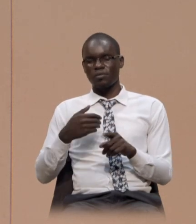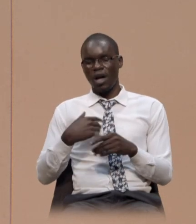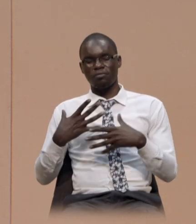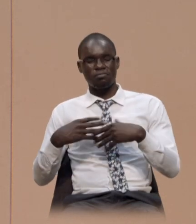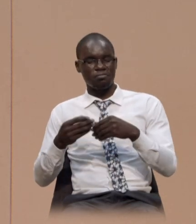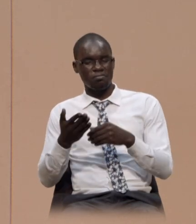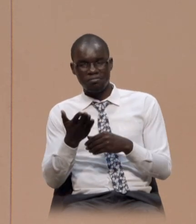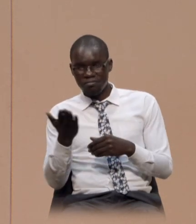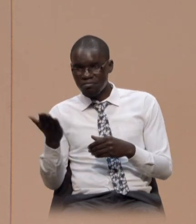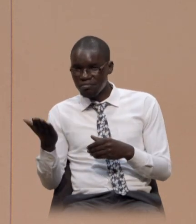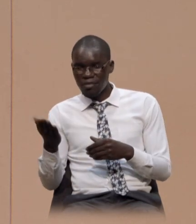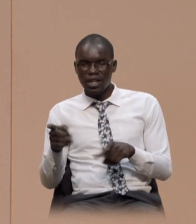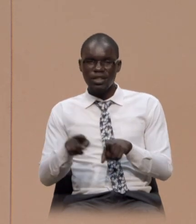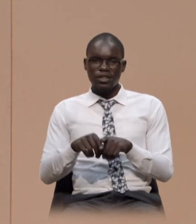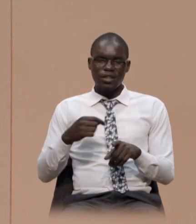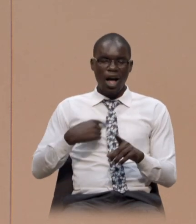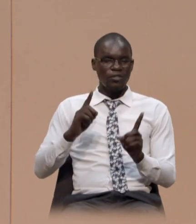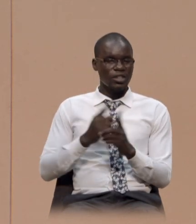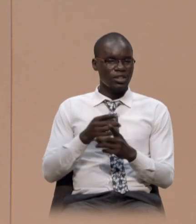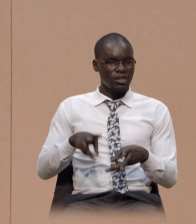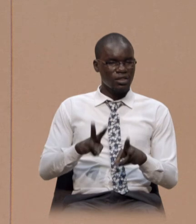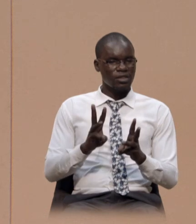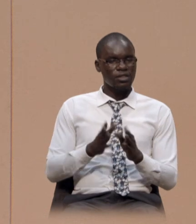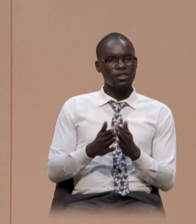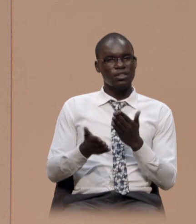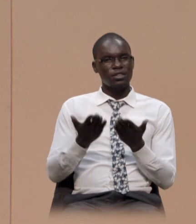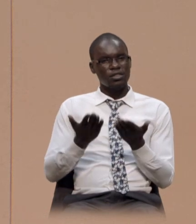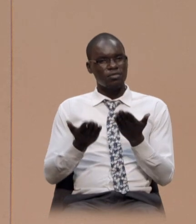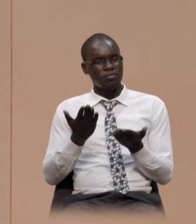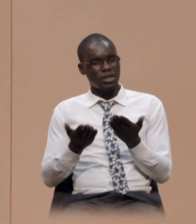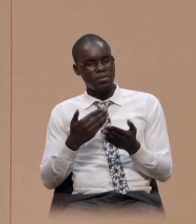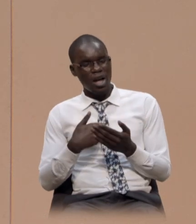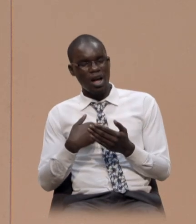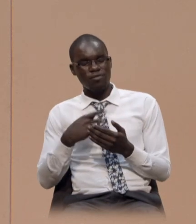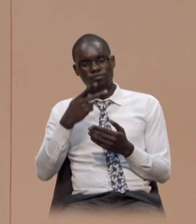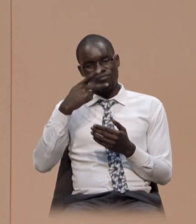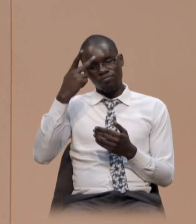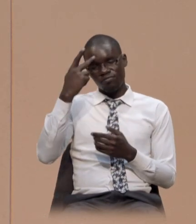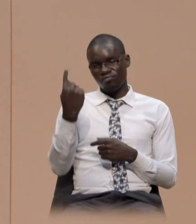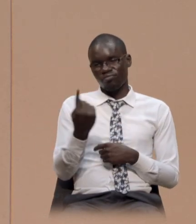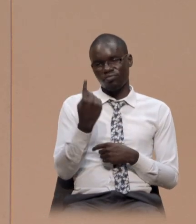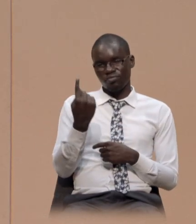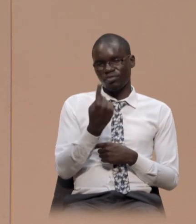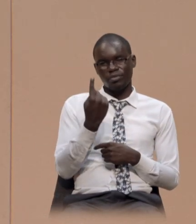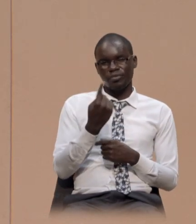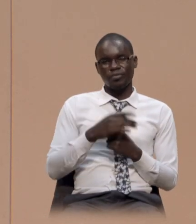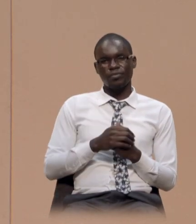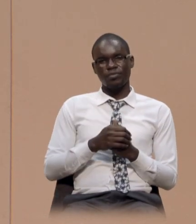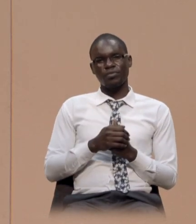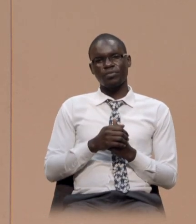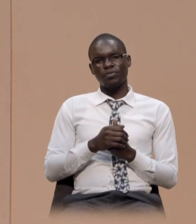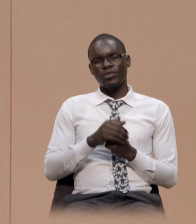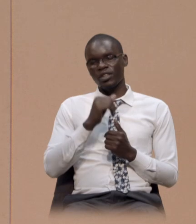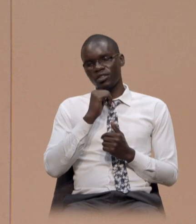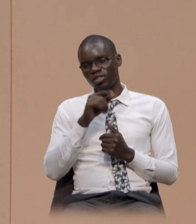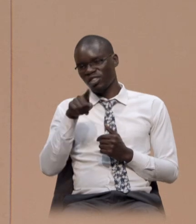kwamba iko namna ambavyo kuna wengine ambao ni single parenting ama ni mzazi ya mlezi mmoja, sio kwa sababu